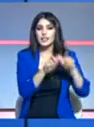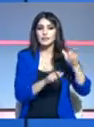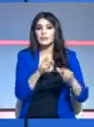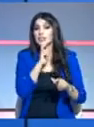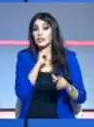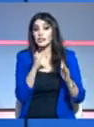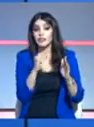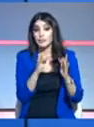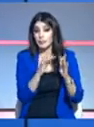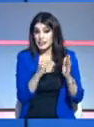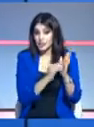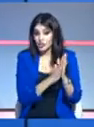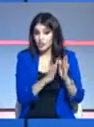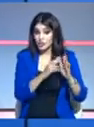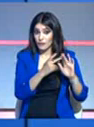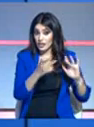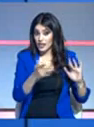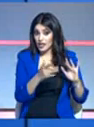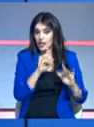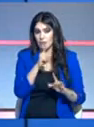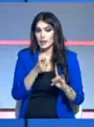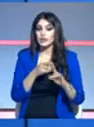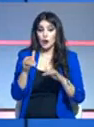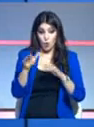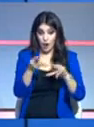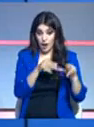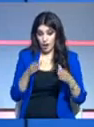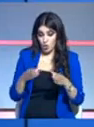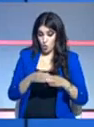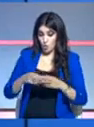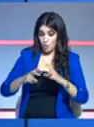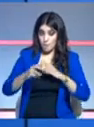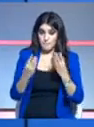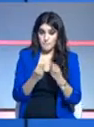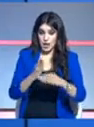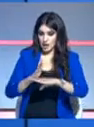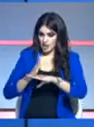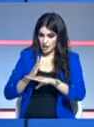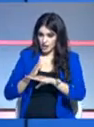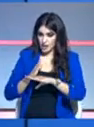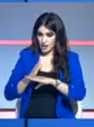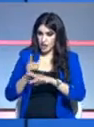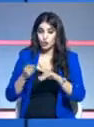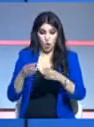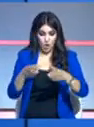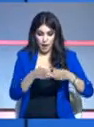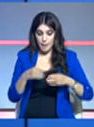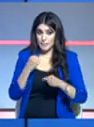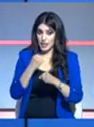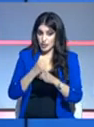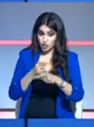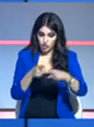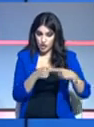تسجلها وتلقحها، وحتى توا الفرق المتنقله اللي مع الصحه العسكريه هي عمل شراكه ما